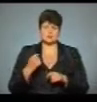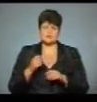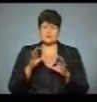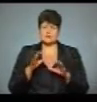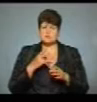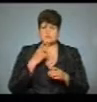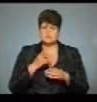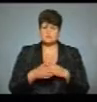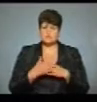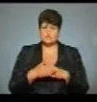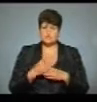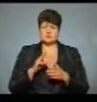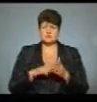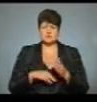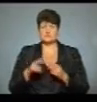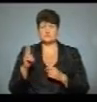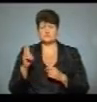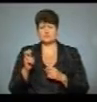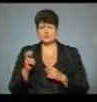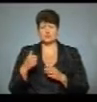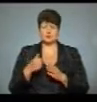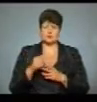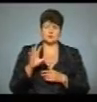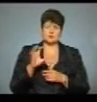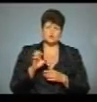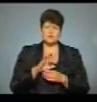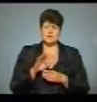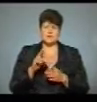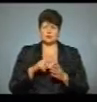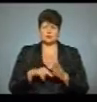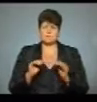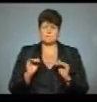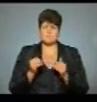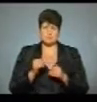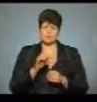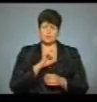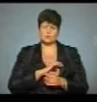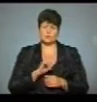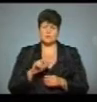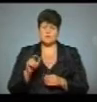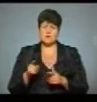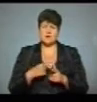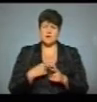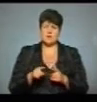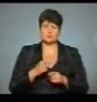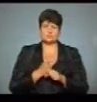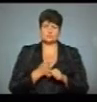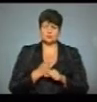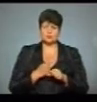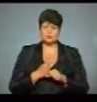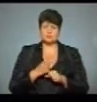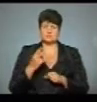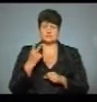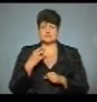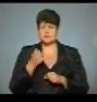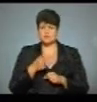передбачає покарання у вигляді штрафу від 200 до 500 неоподаткованих мінімумів доходів громадян або виправними роботами на строк до 2